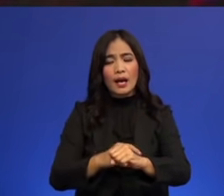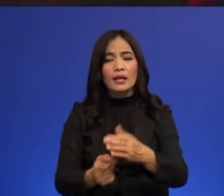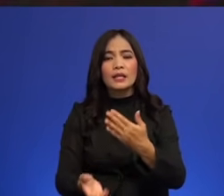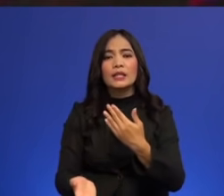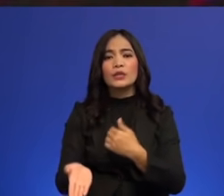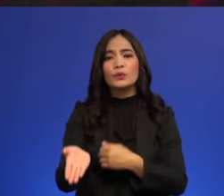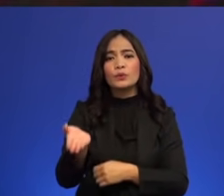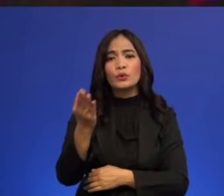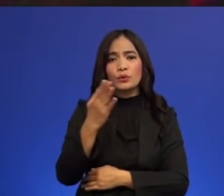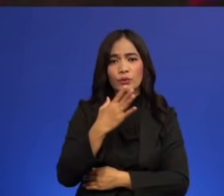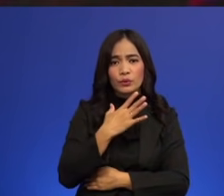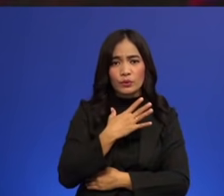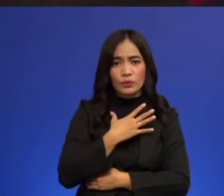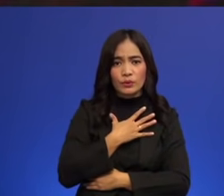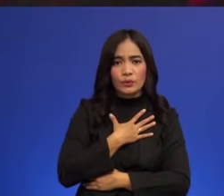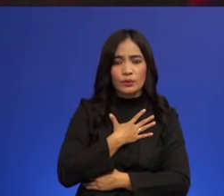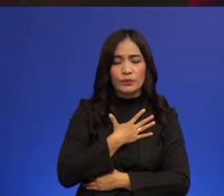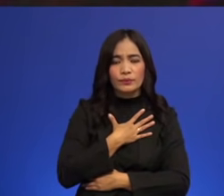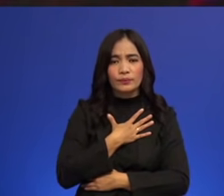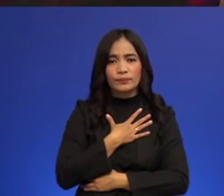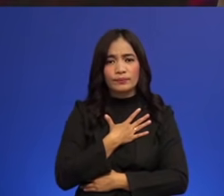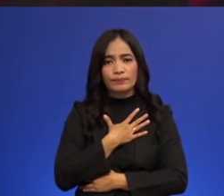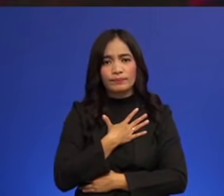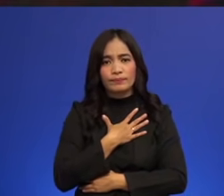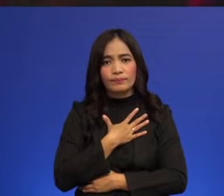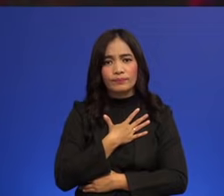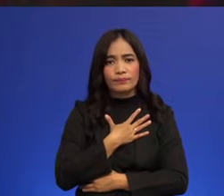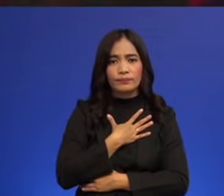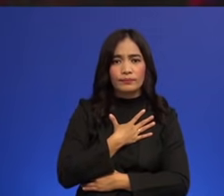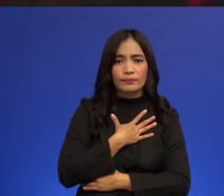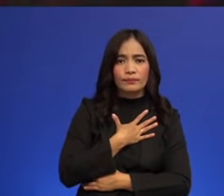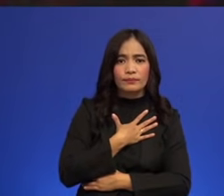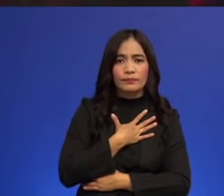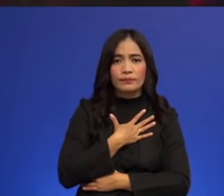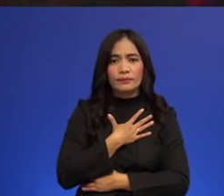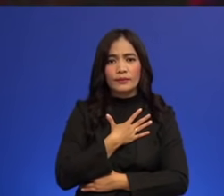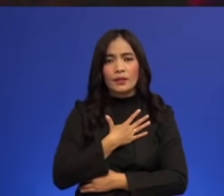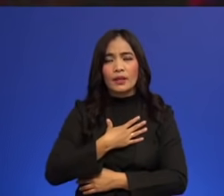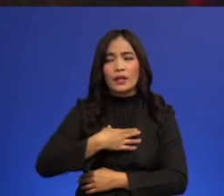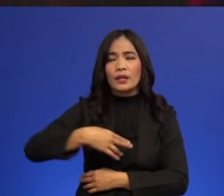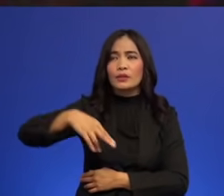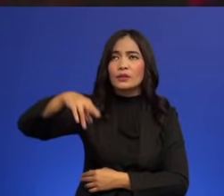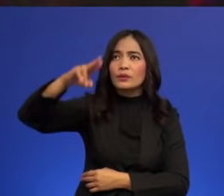masa hidupku. Tuhan, ajarku menghitung.